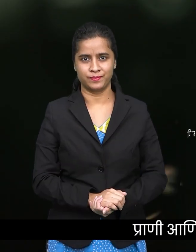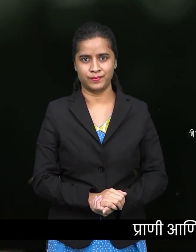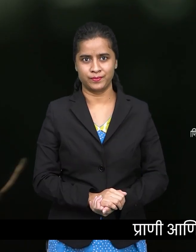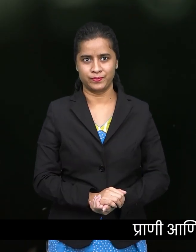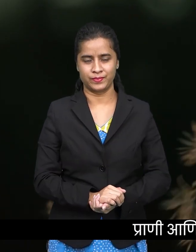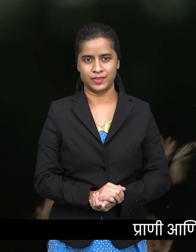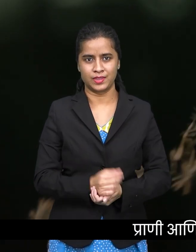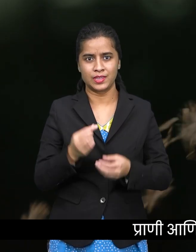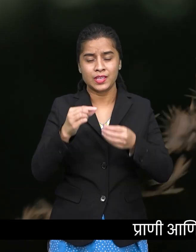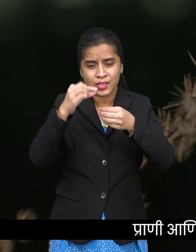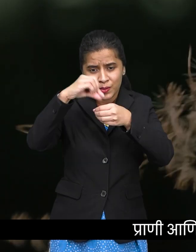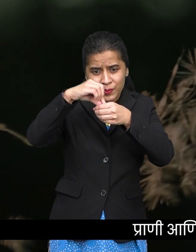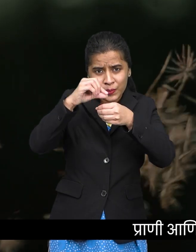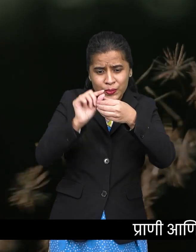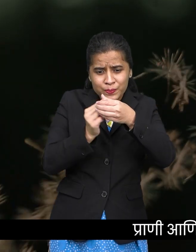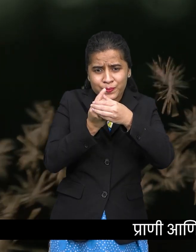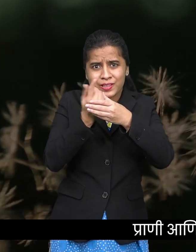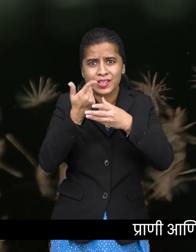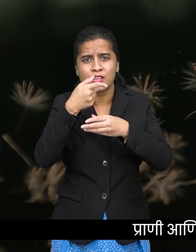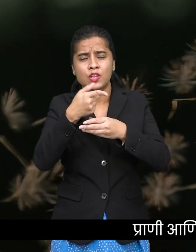प्राणी आणि मानव यांच्याद्वारे पसरणे.